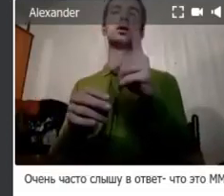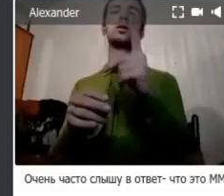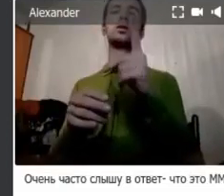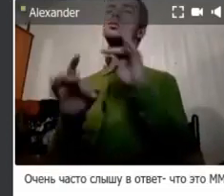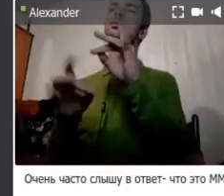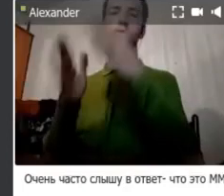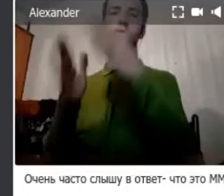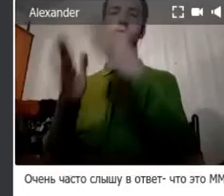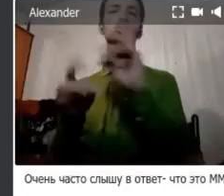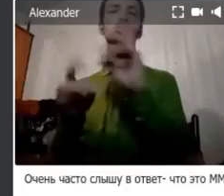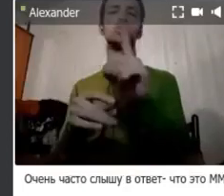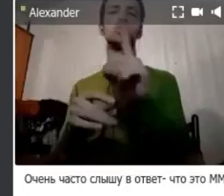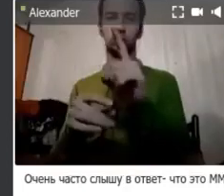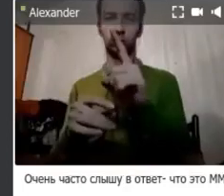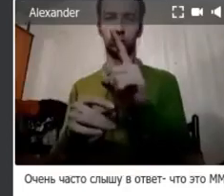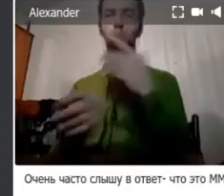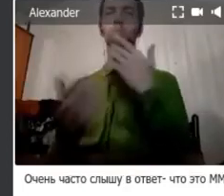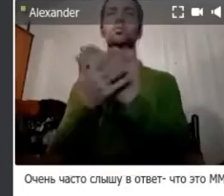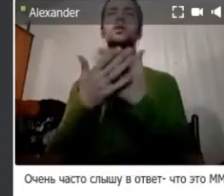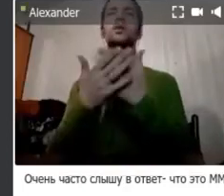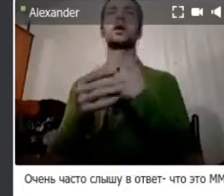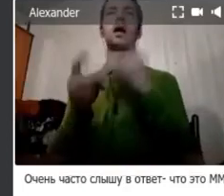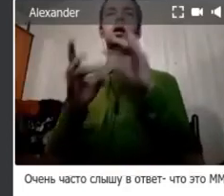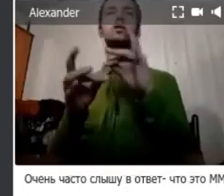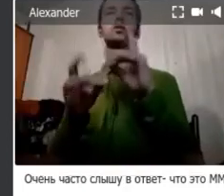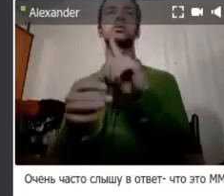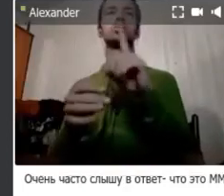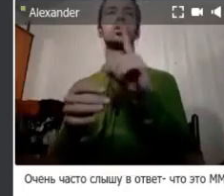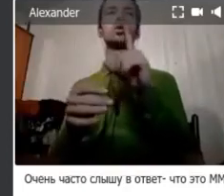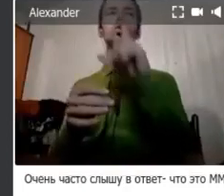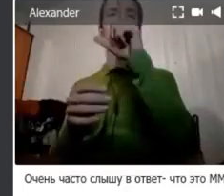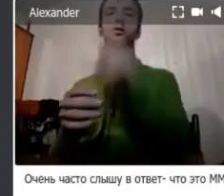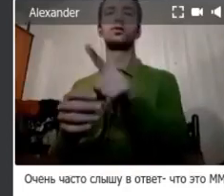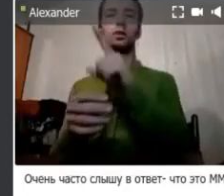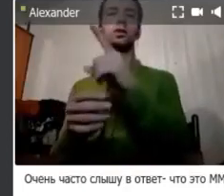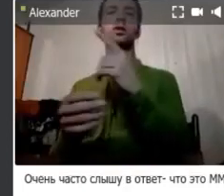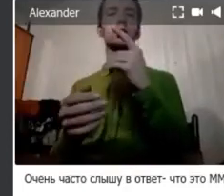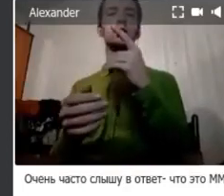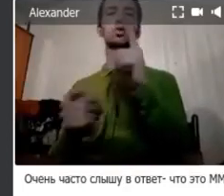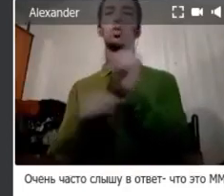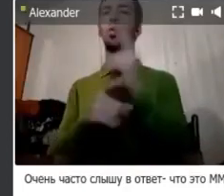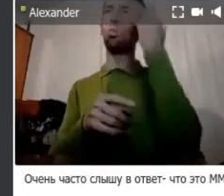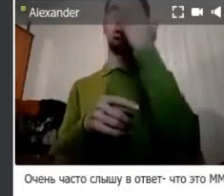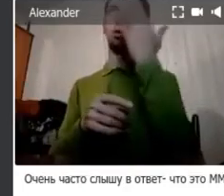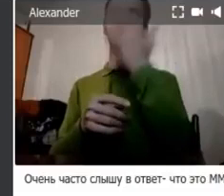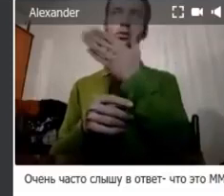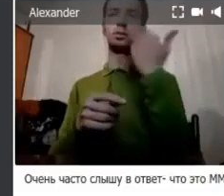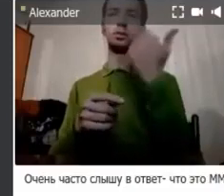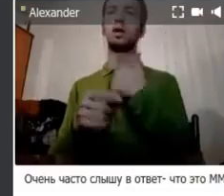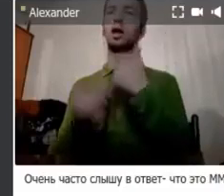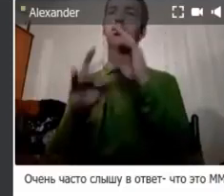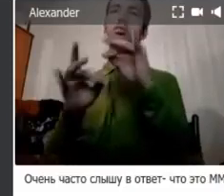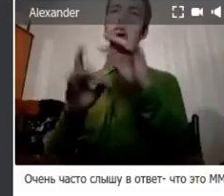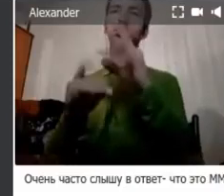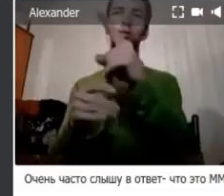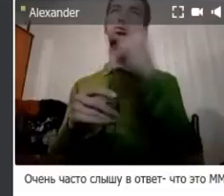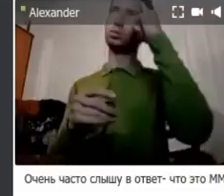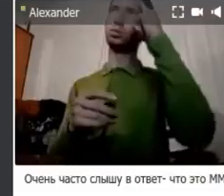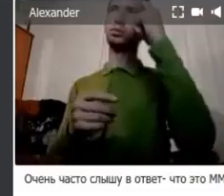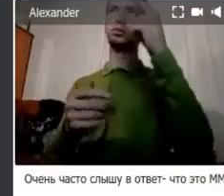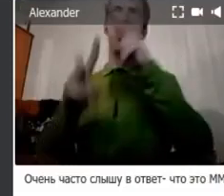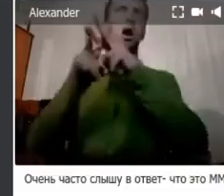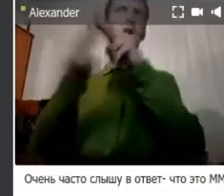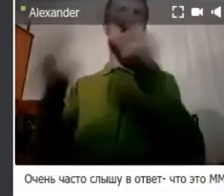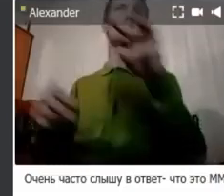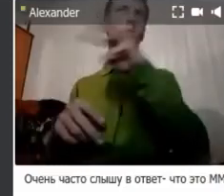стартовать. Все. Если вы объясняете как-то по-другому, что у человека складывается мнение, что это МММ или еще